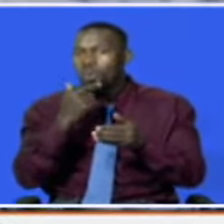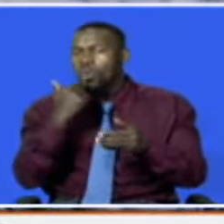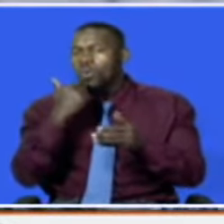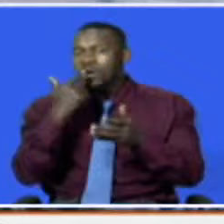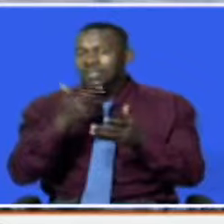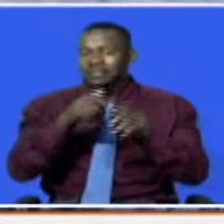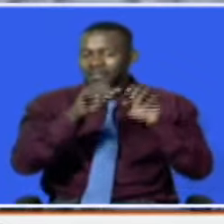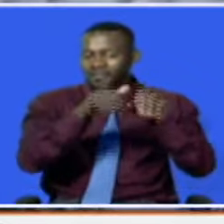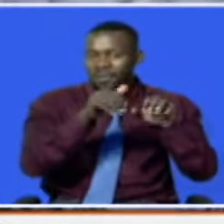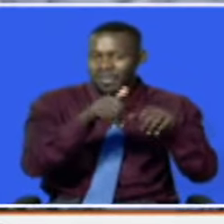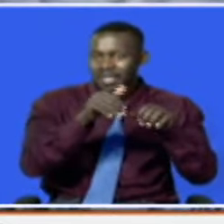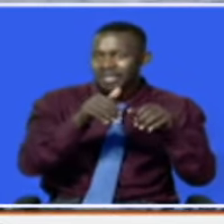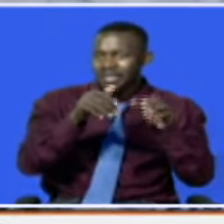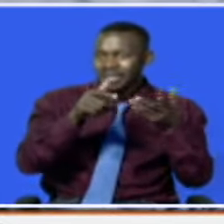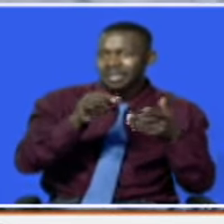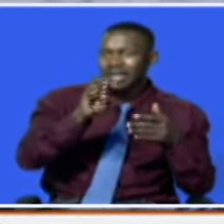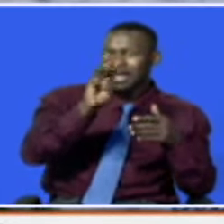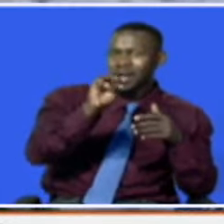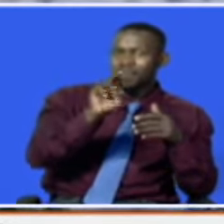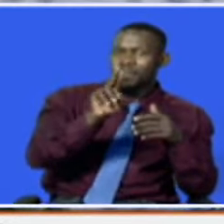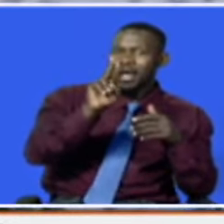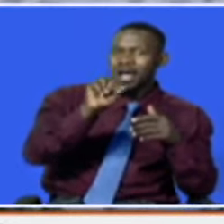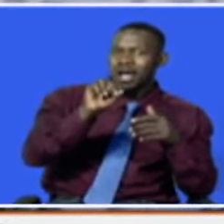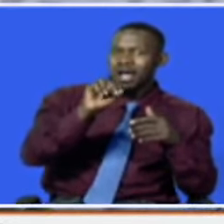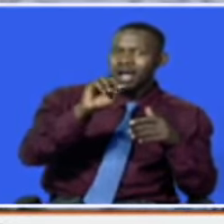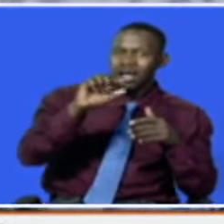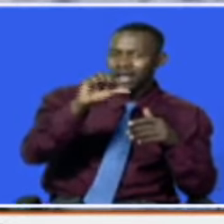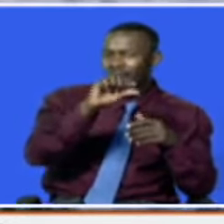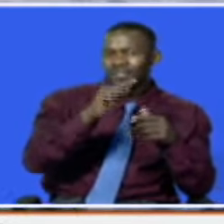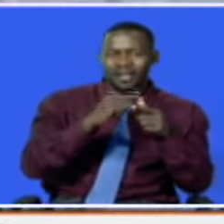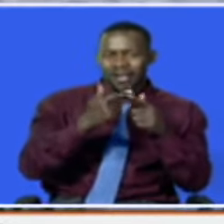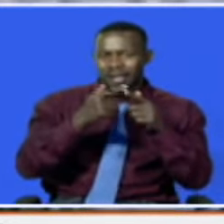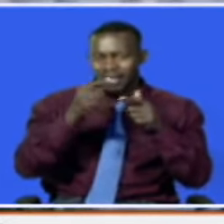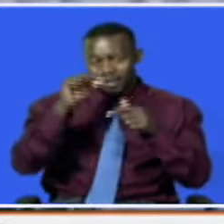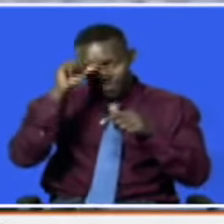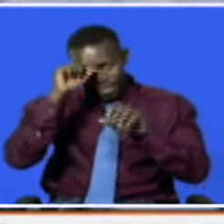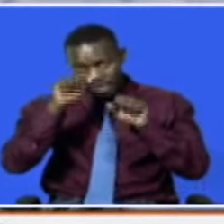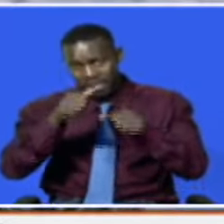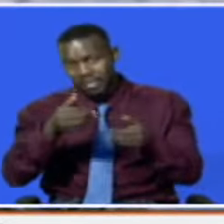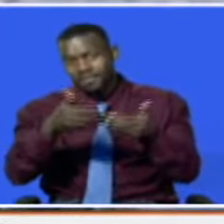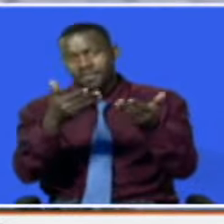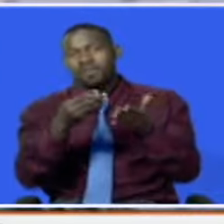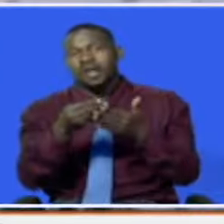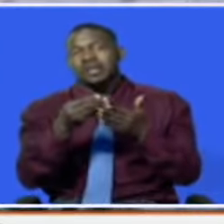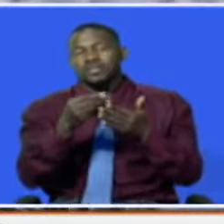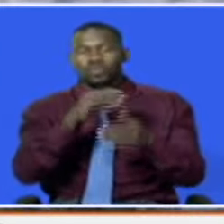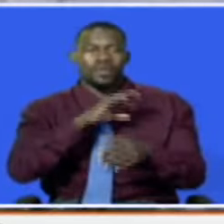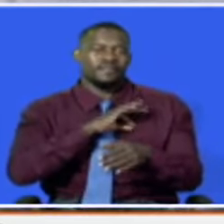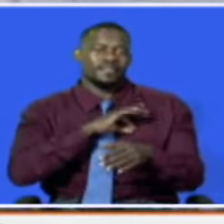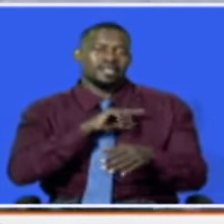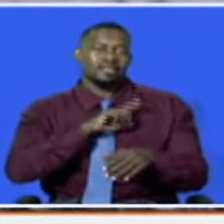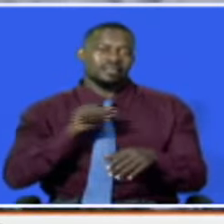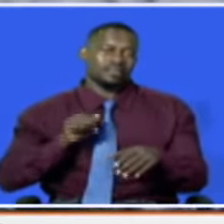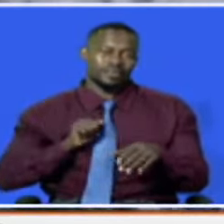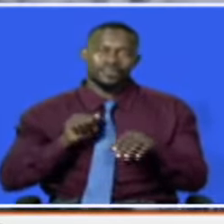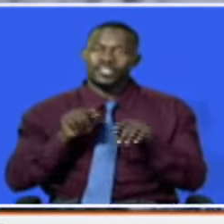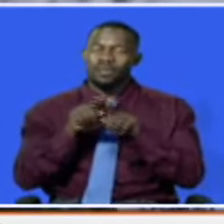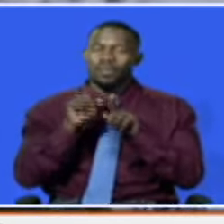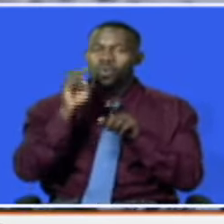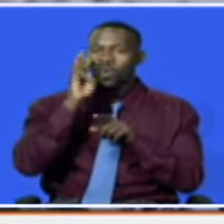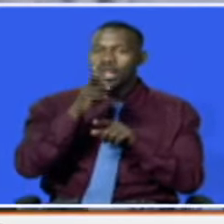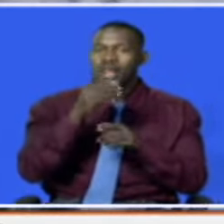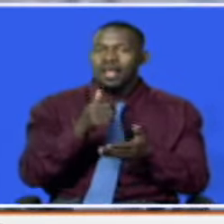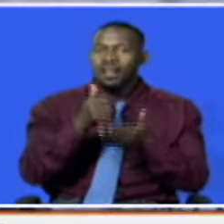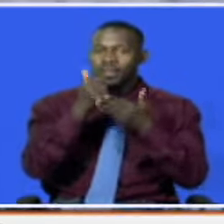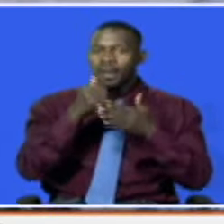niposa serikali iweze kupatiana ile nguvu ya kipesa ambayo inahitajika kuweza kusaidia wakulima. Vile vile itasaidia kutoa